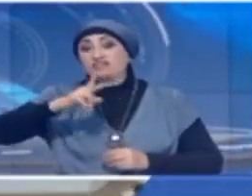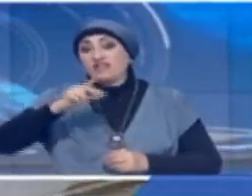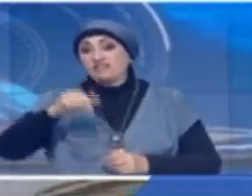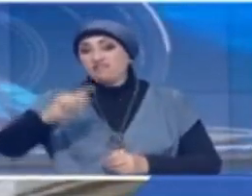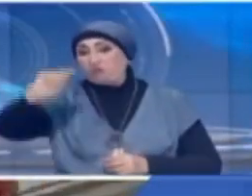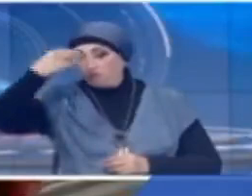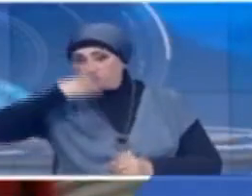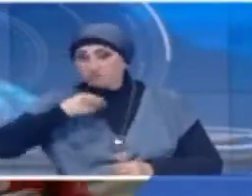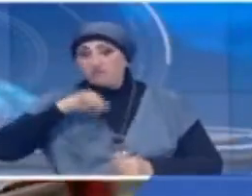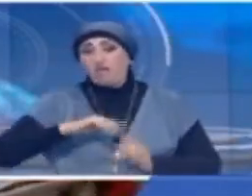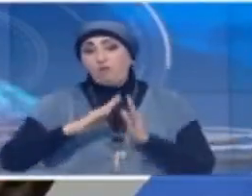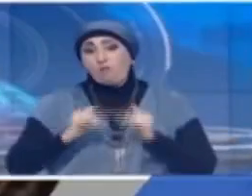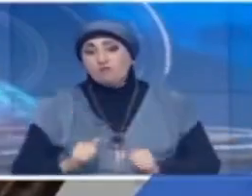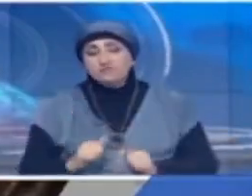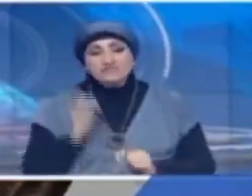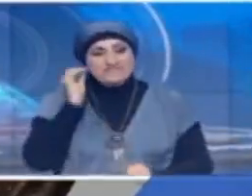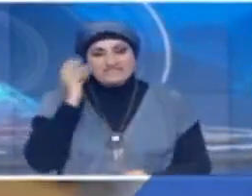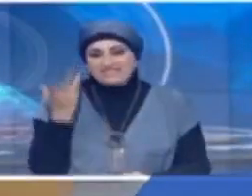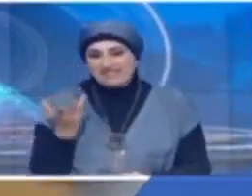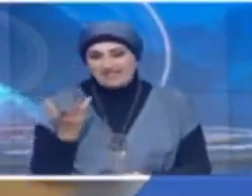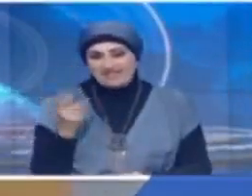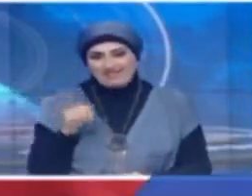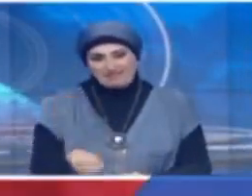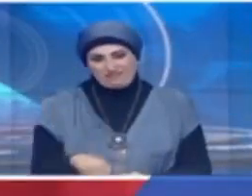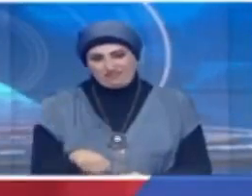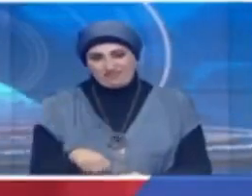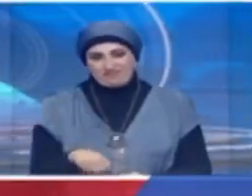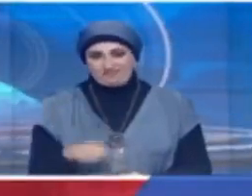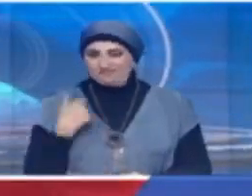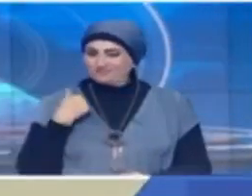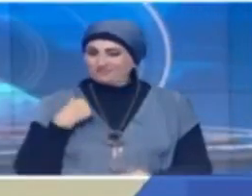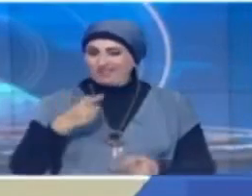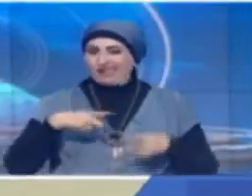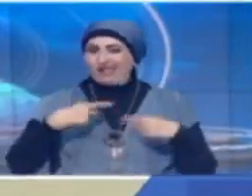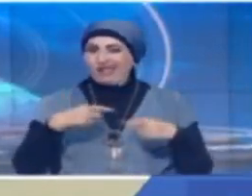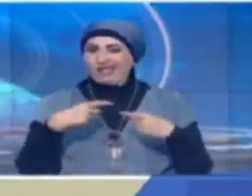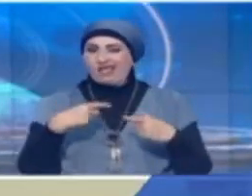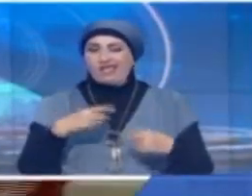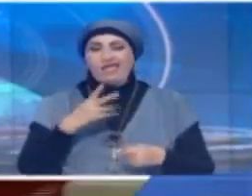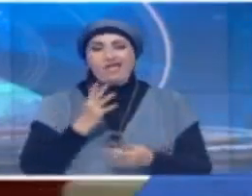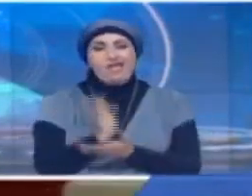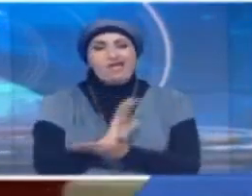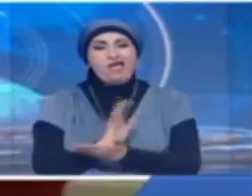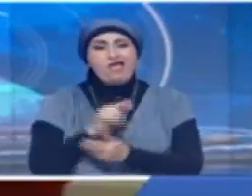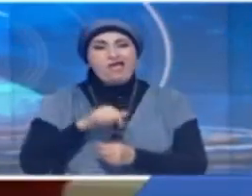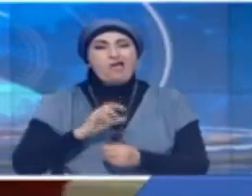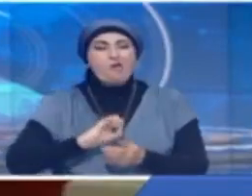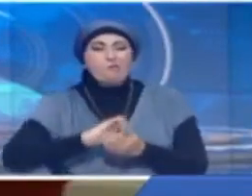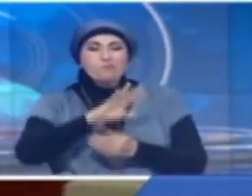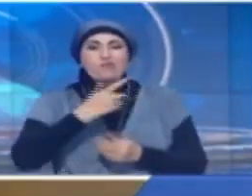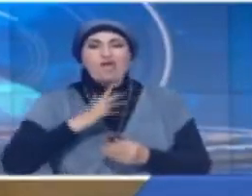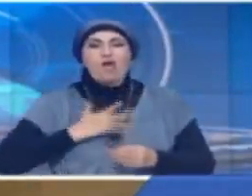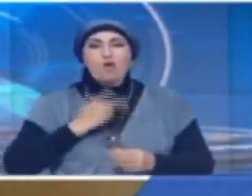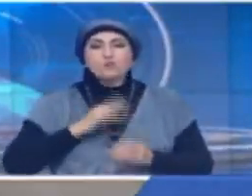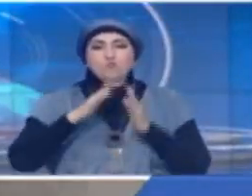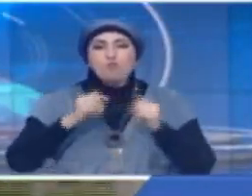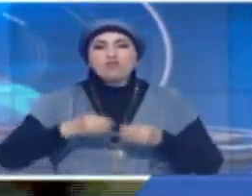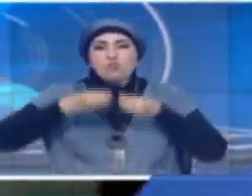الدولة المصرية، كانوا مجرد وكلاء حرب، وكلاء حرب بالوكالة في الداخل المصري لإفشال الدولة